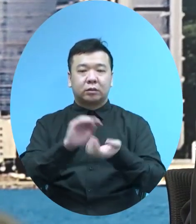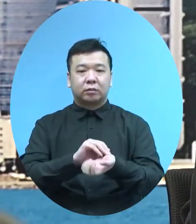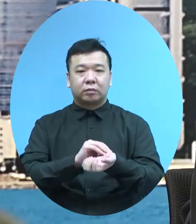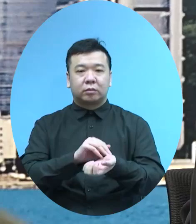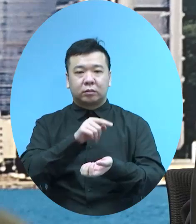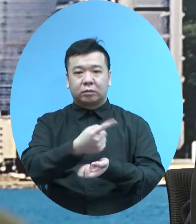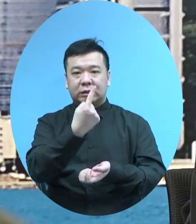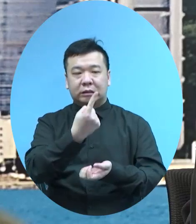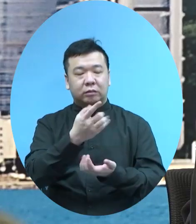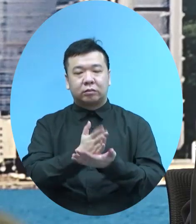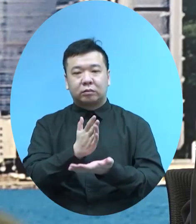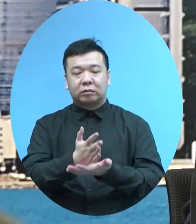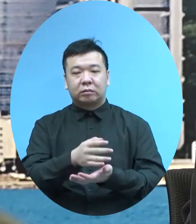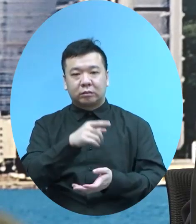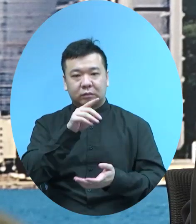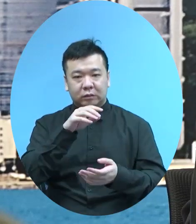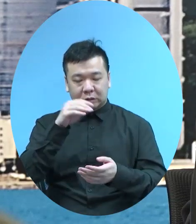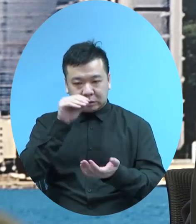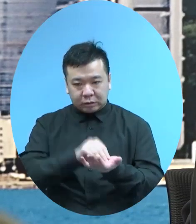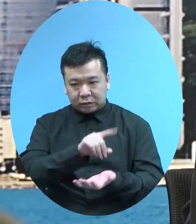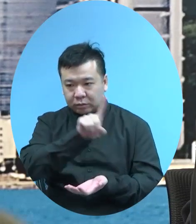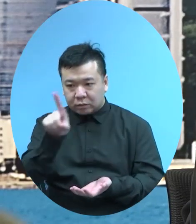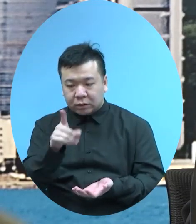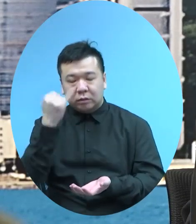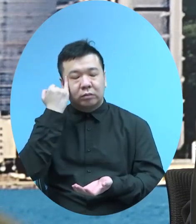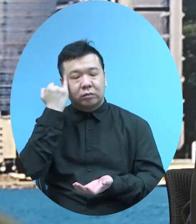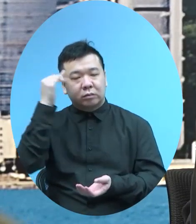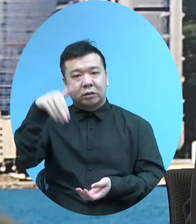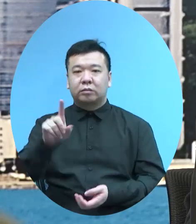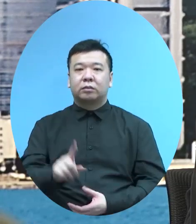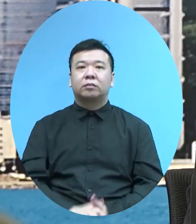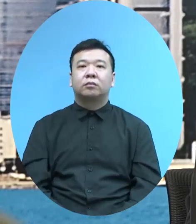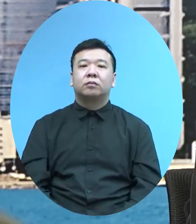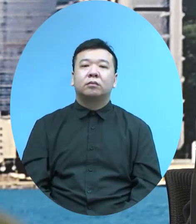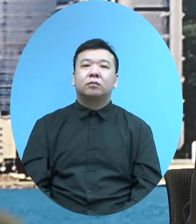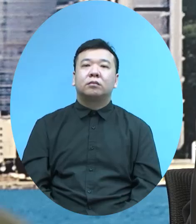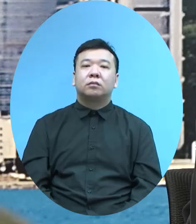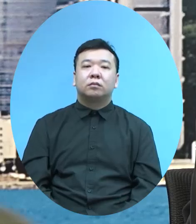止一位嘅，咁所以我哋未能夠確定嗰個源頭喺邊度。